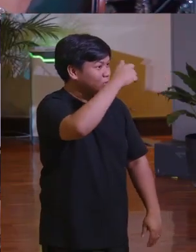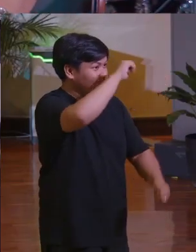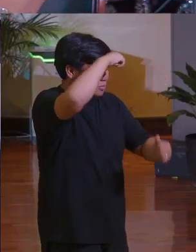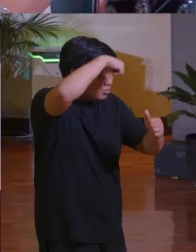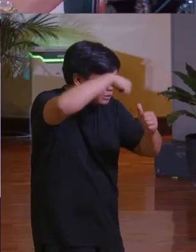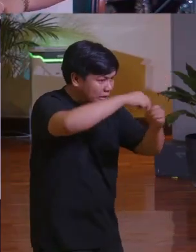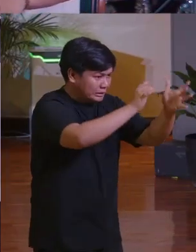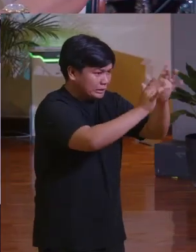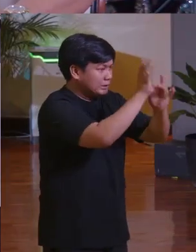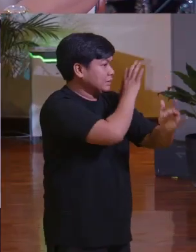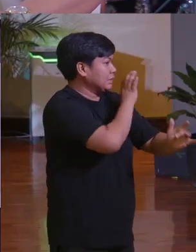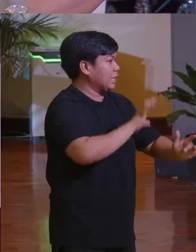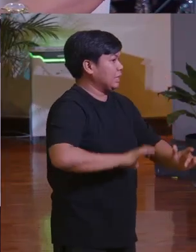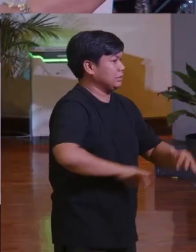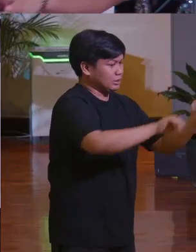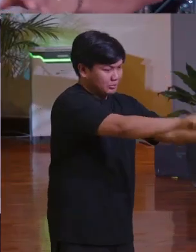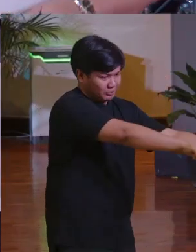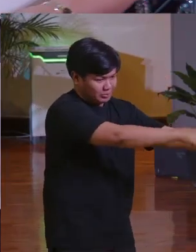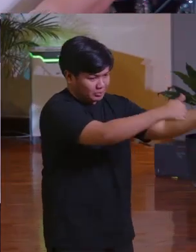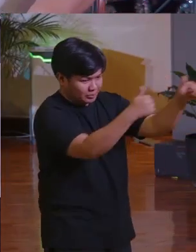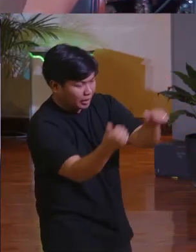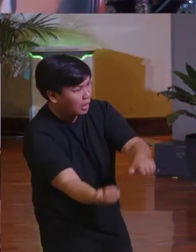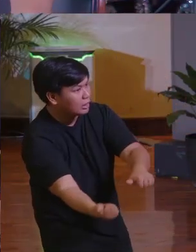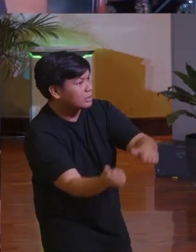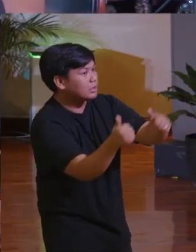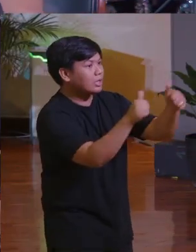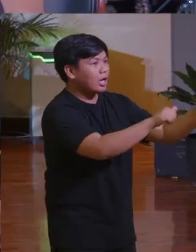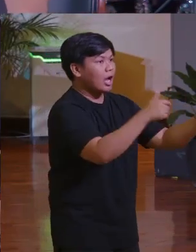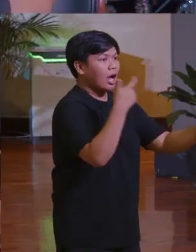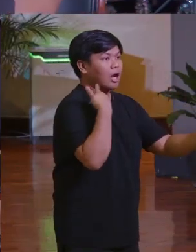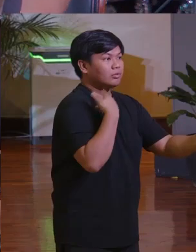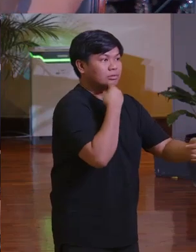binautismuhan si Jesus, merong isang